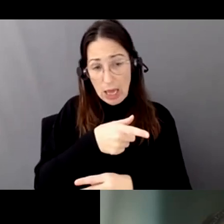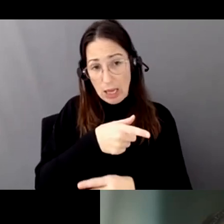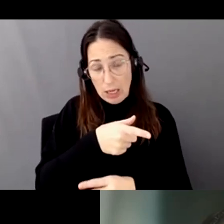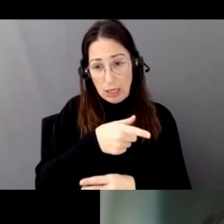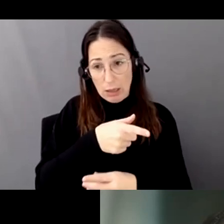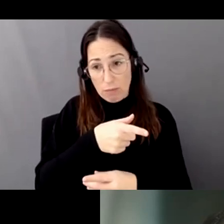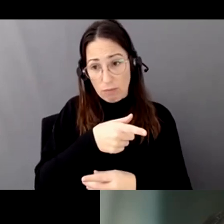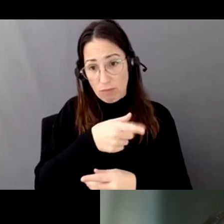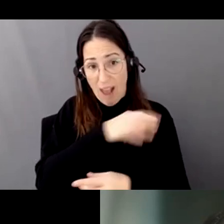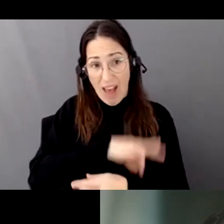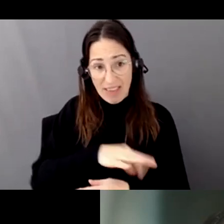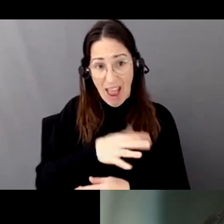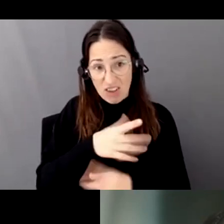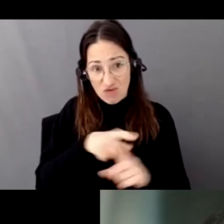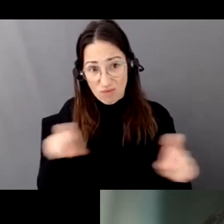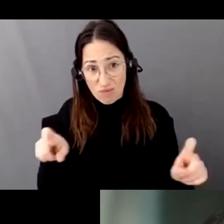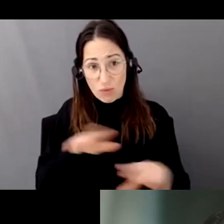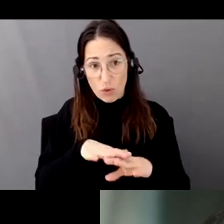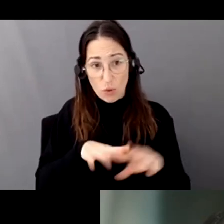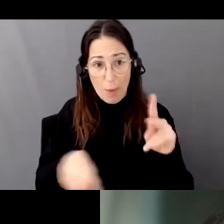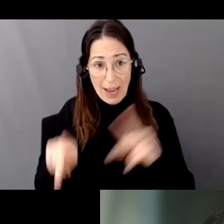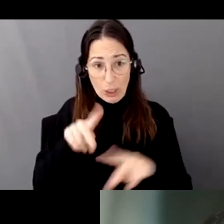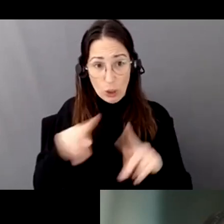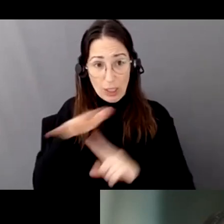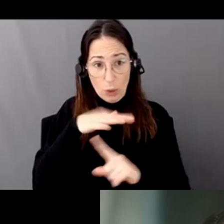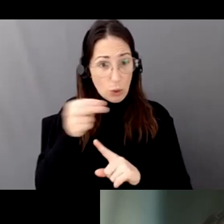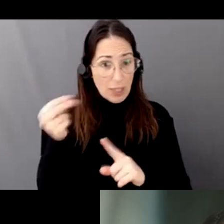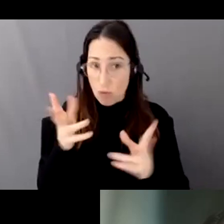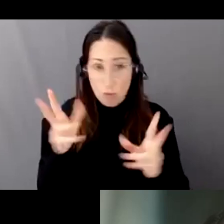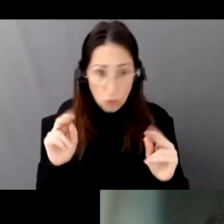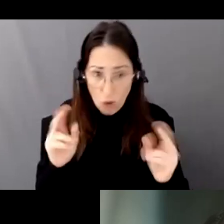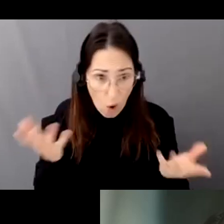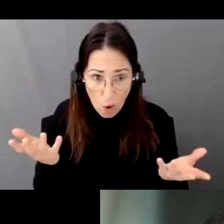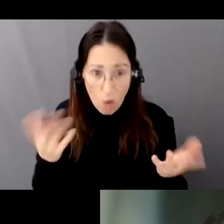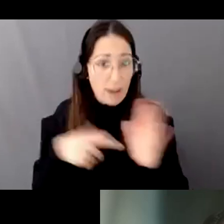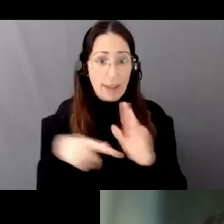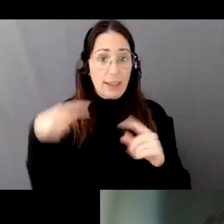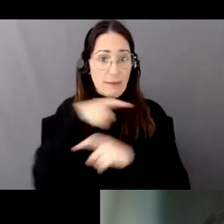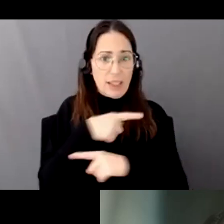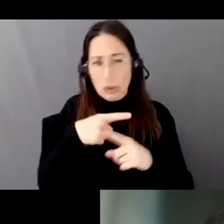des avantages liés aux personnes en situation de handicap ou pas? Est-ce qu'il y a des difficultés